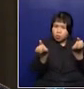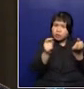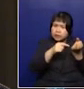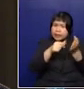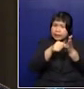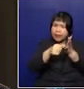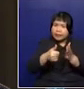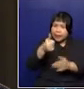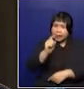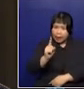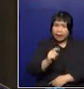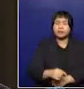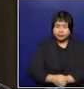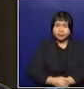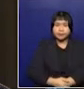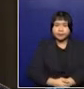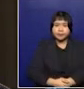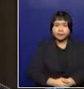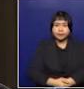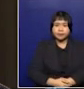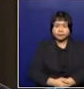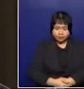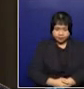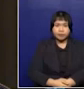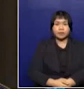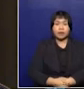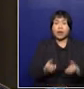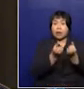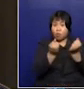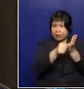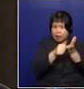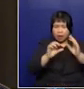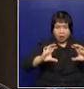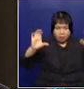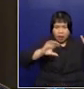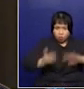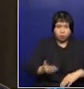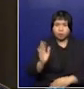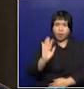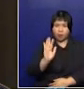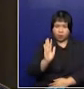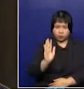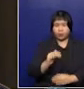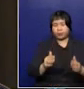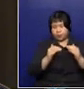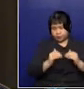ะจบตรงที่หนึ่งฮะอย่าเพิ่งยุบสภาฮะ2